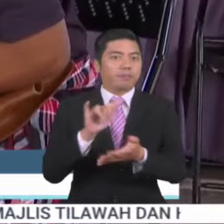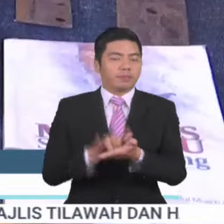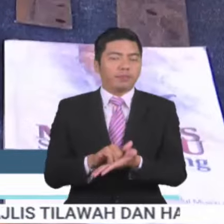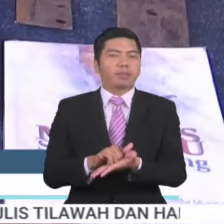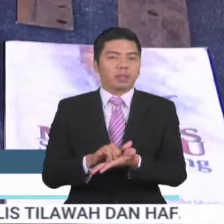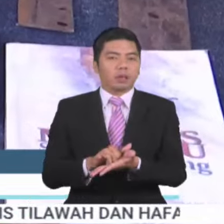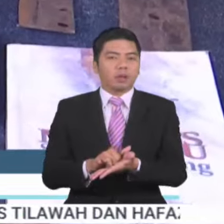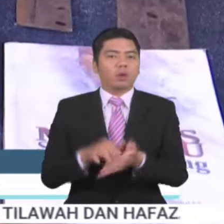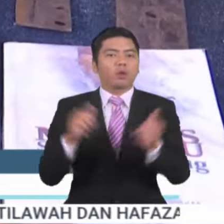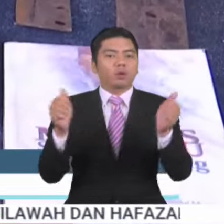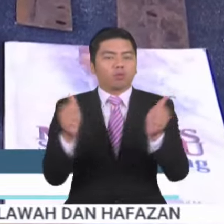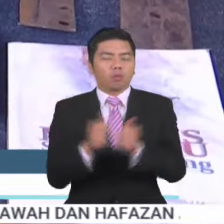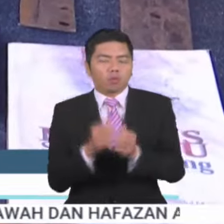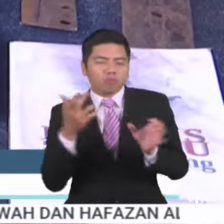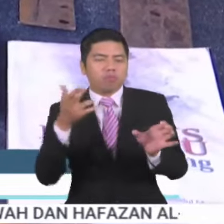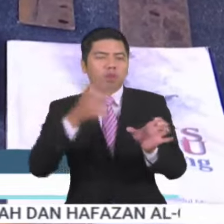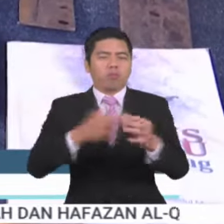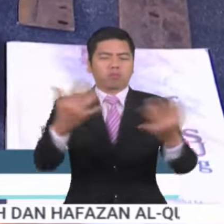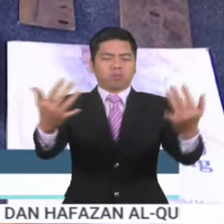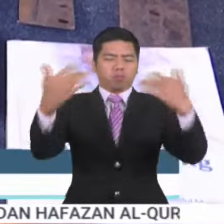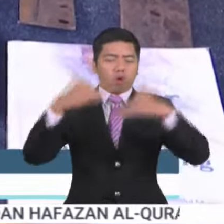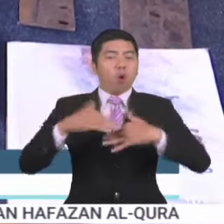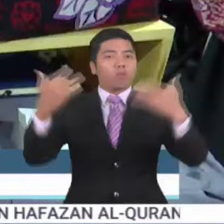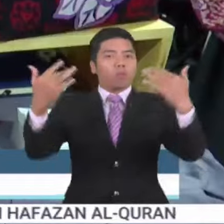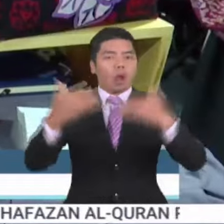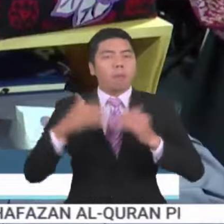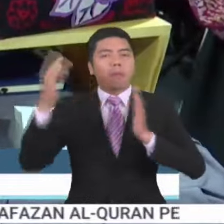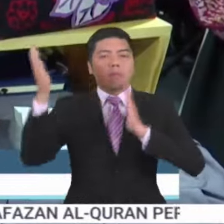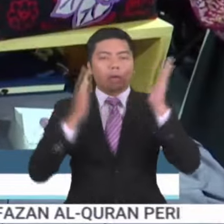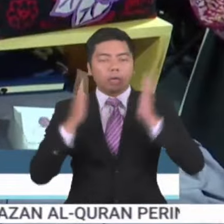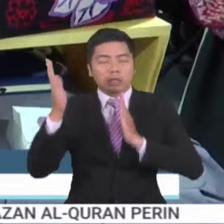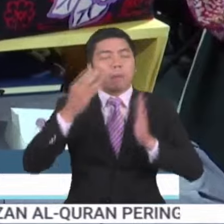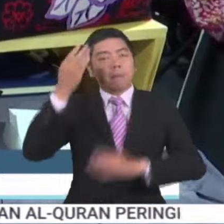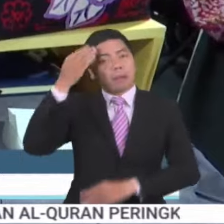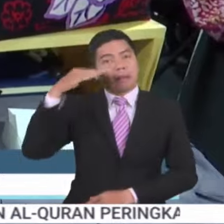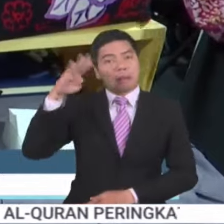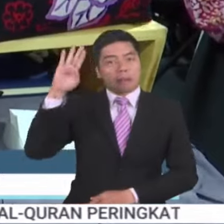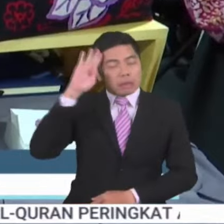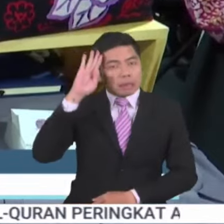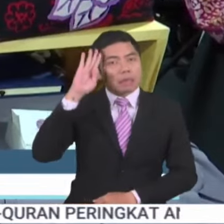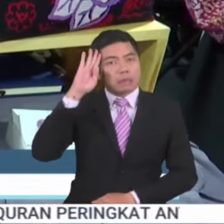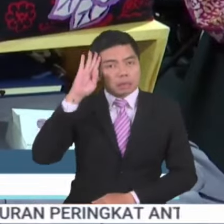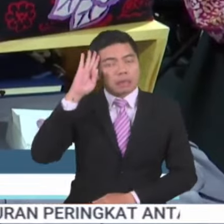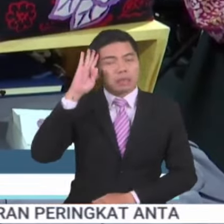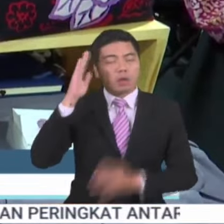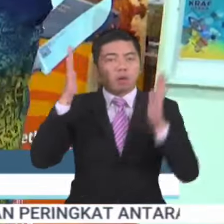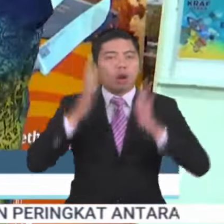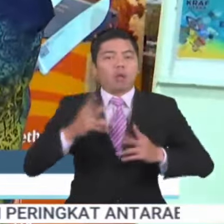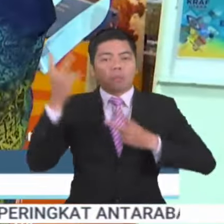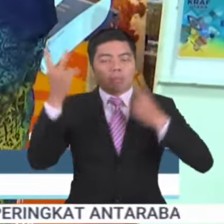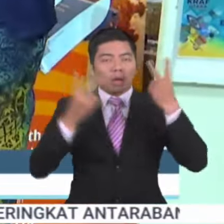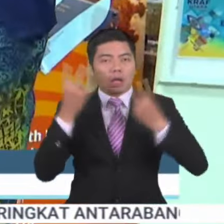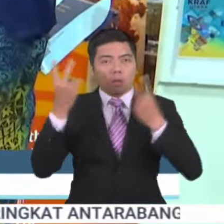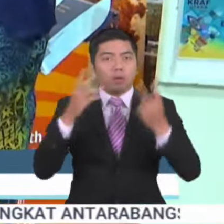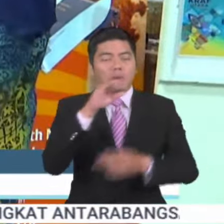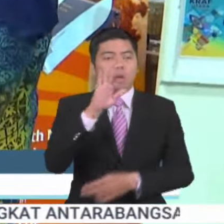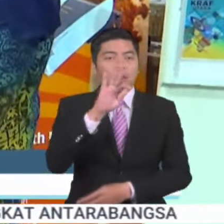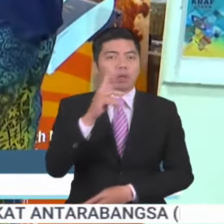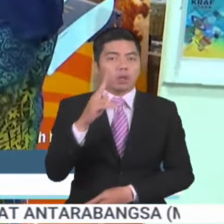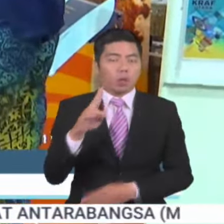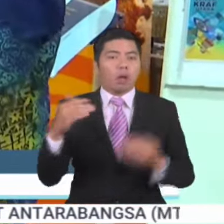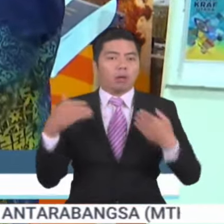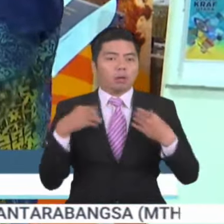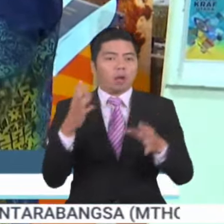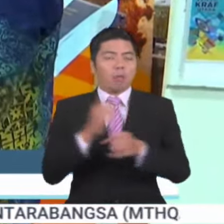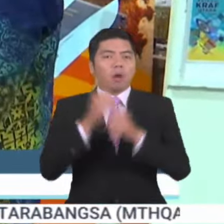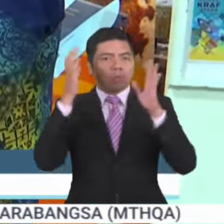dengan sambutan rakyat-rakyat bukan sekadar di sekitar negeri Perlis. Tetapi kami FKU tahun ini menerima